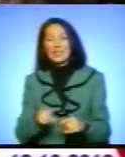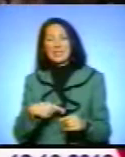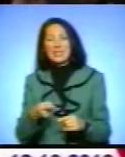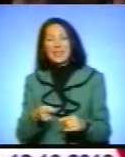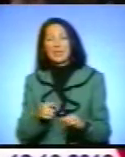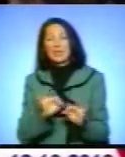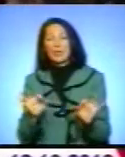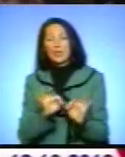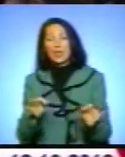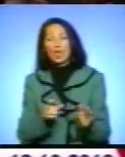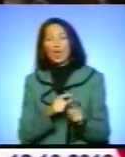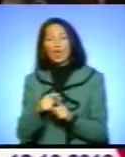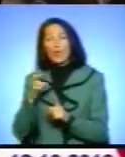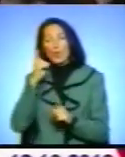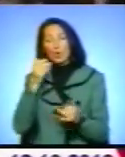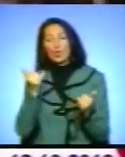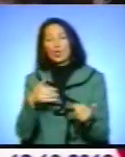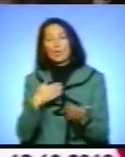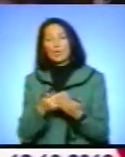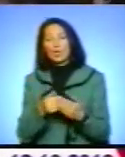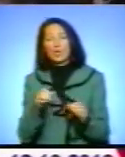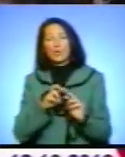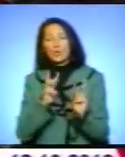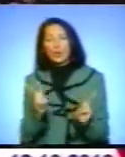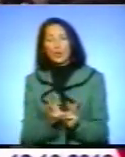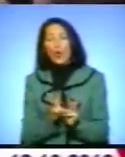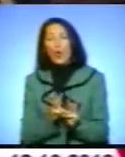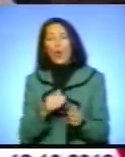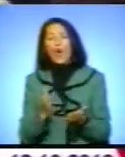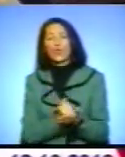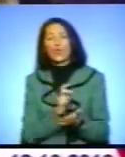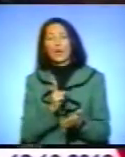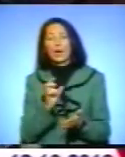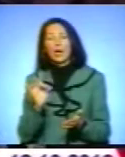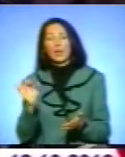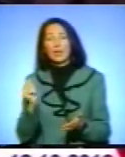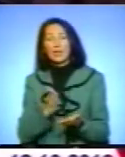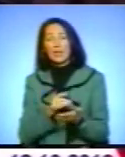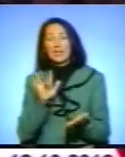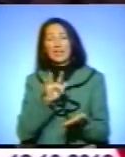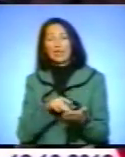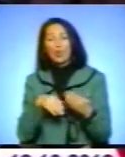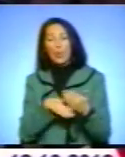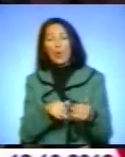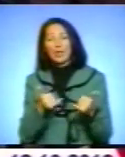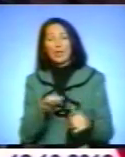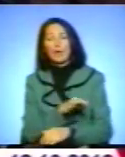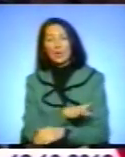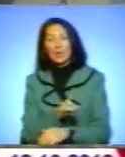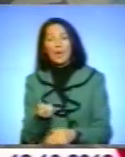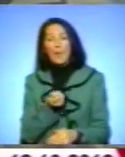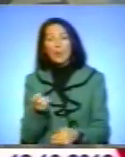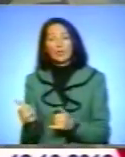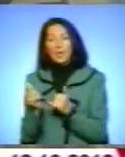за прикладом святого, у Тернопільському благодійному фонді «Карітас» діє центр допомоги для бідних, де малозабезпечені можуть